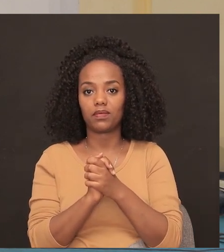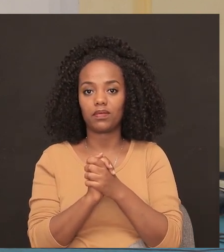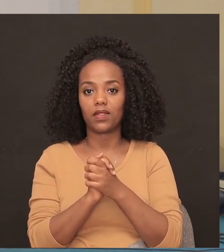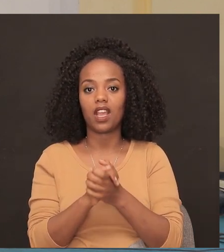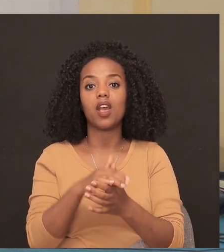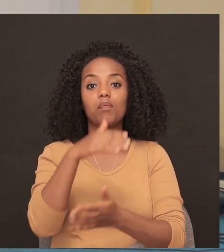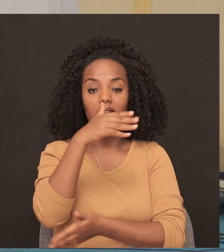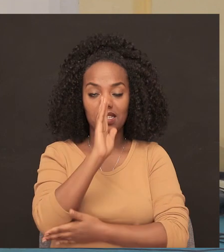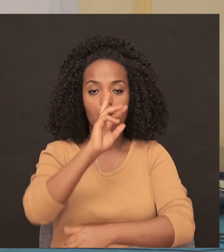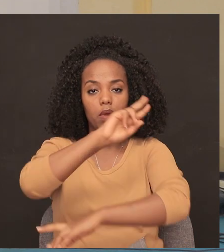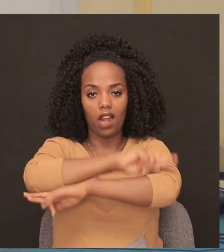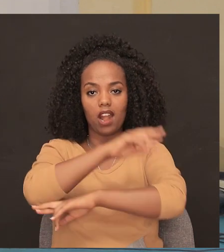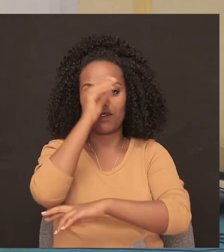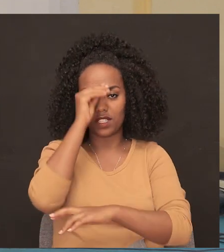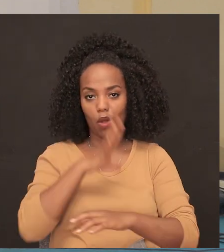በእግዚአብሔር ያረፈ ሰው፣